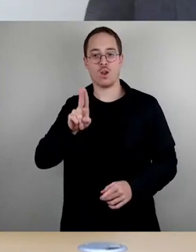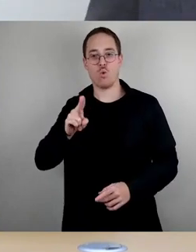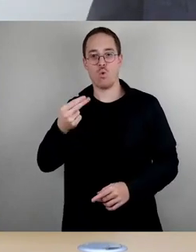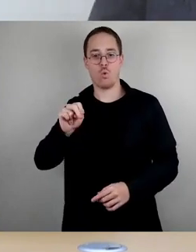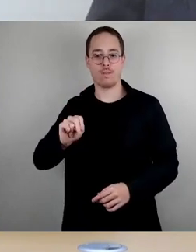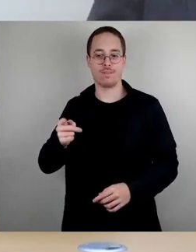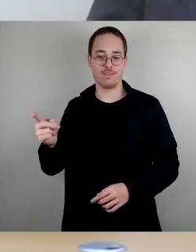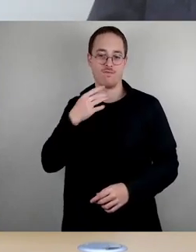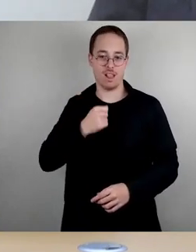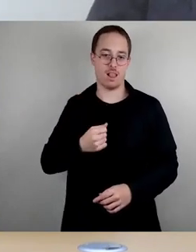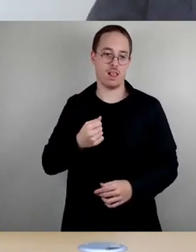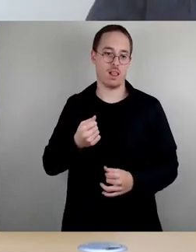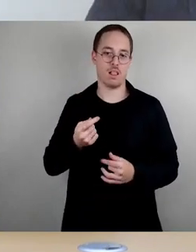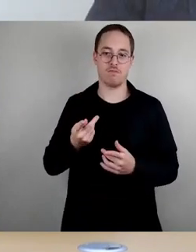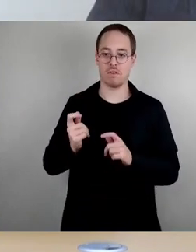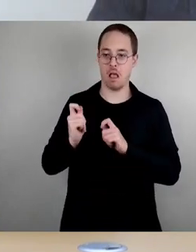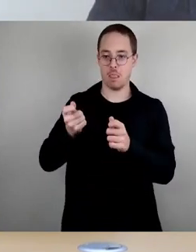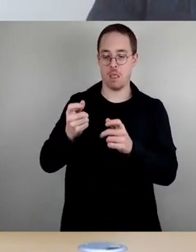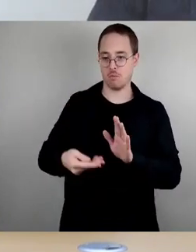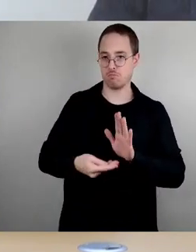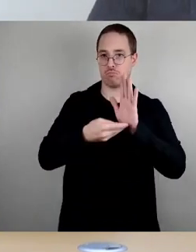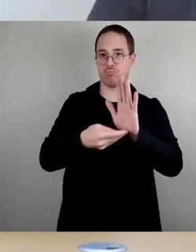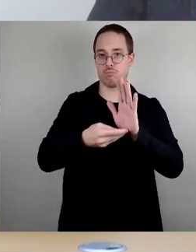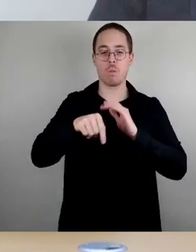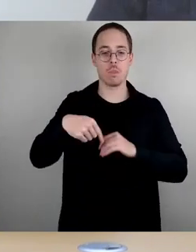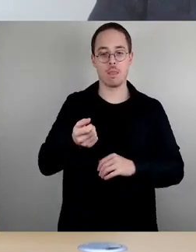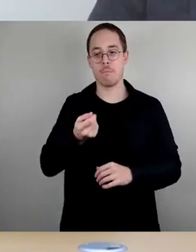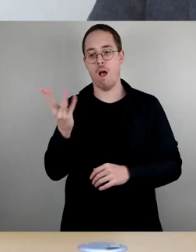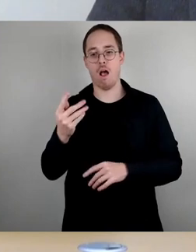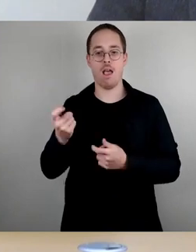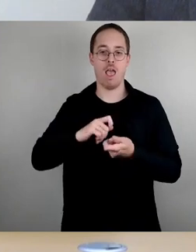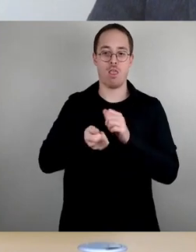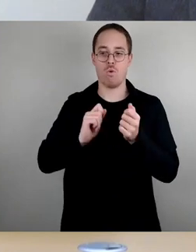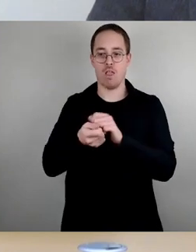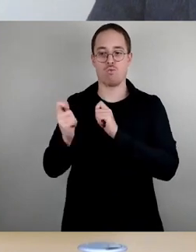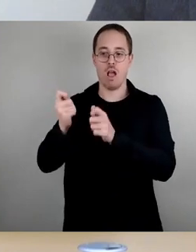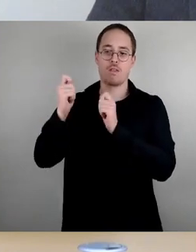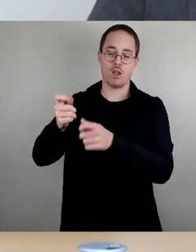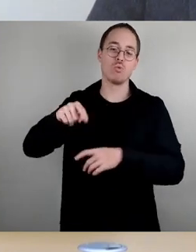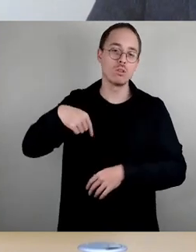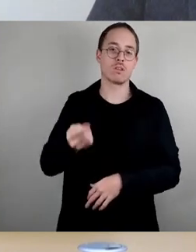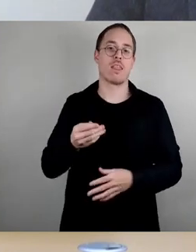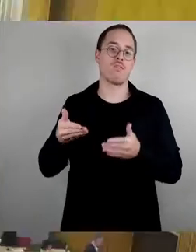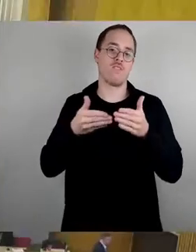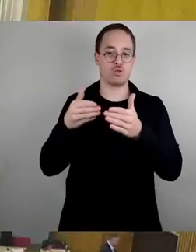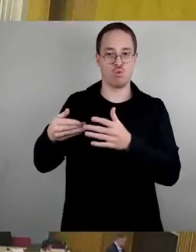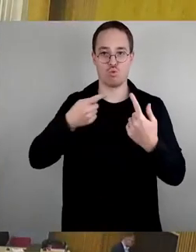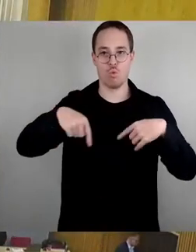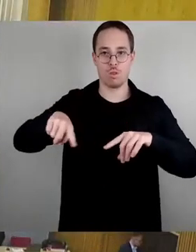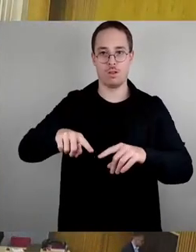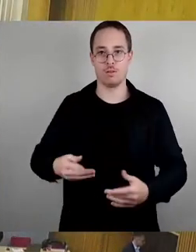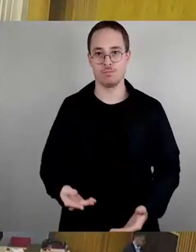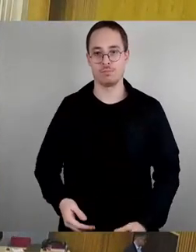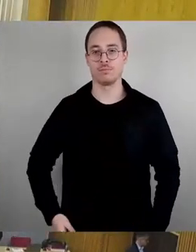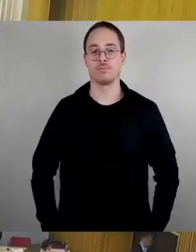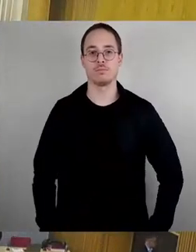Änderungsanträge vorliegen, die wir dann zuerst aufrufen würden zum Einbringen. Und dann steigen wir in die Fraktionsrunde ein. Herr Kühn, bitte schön. Ja, meine